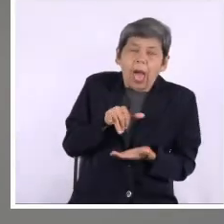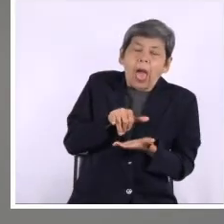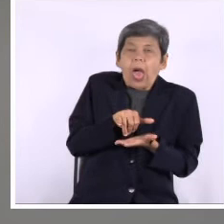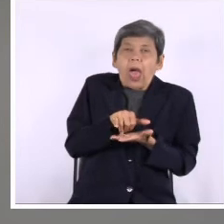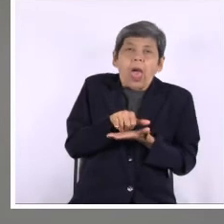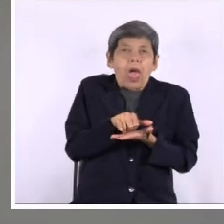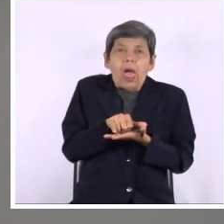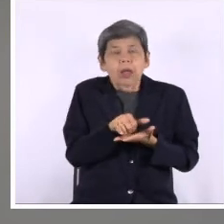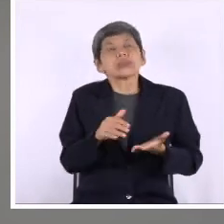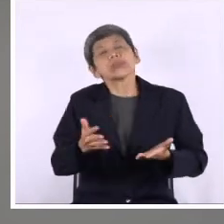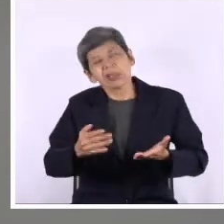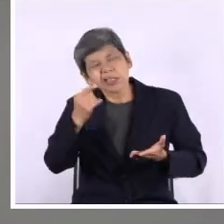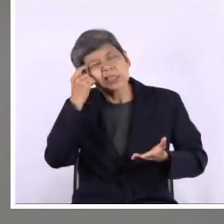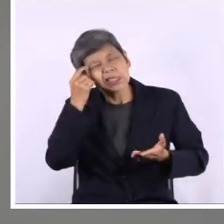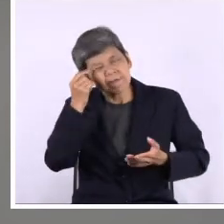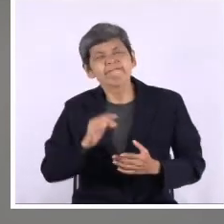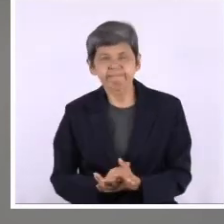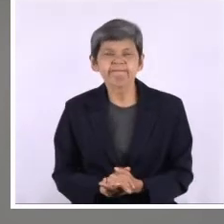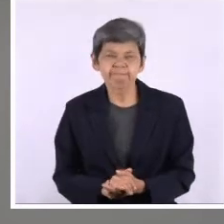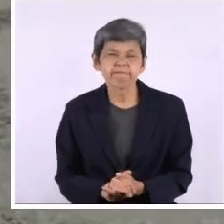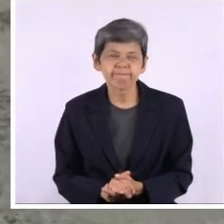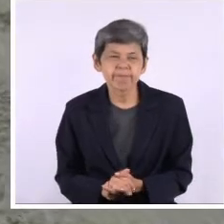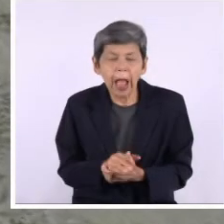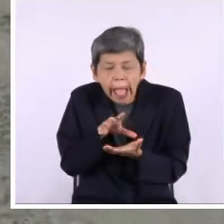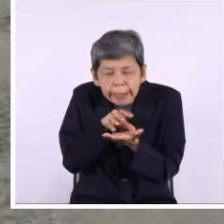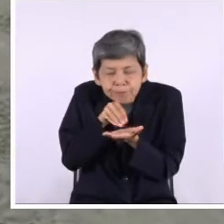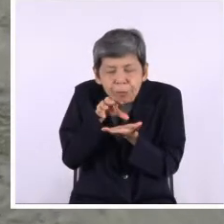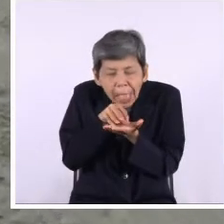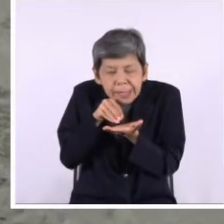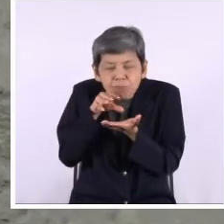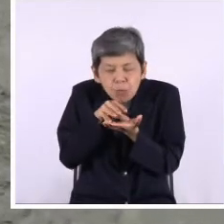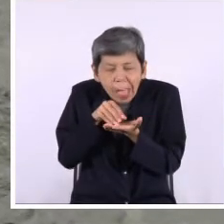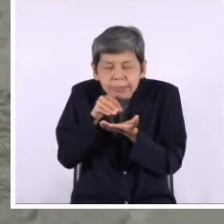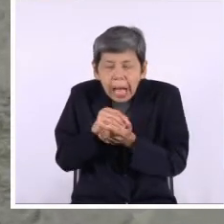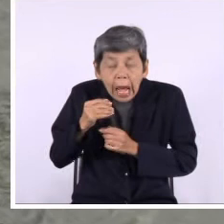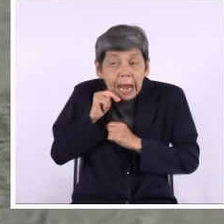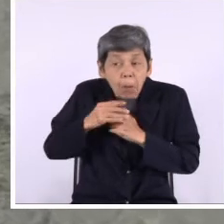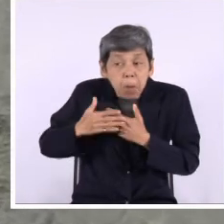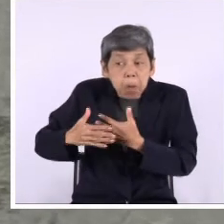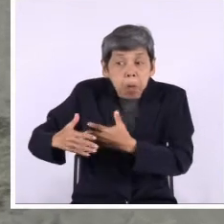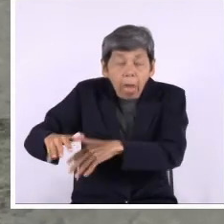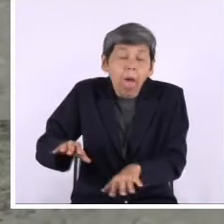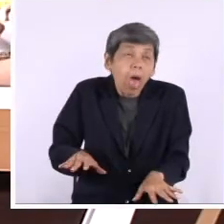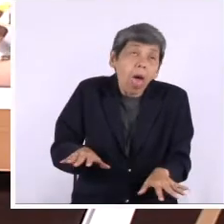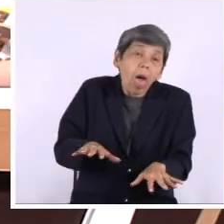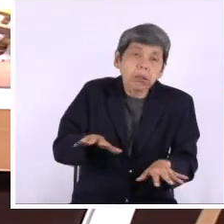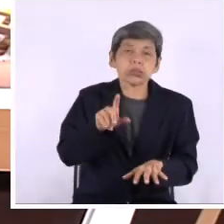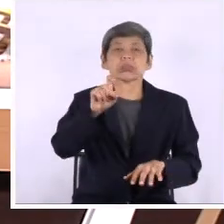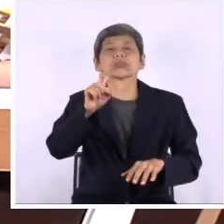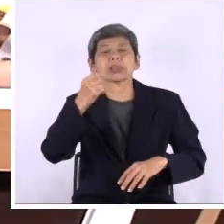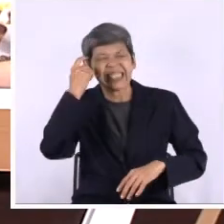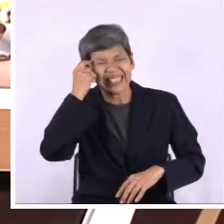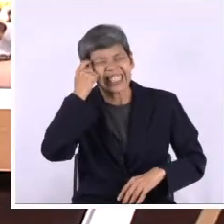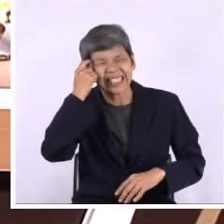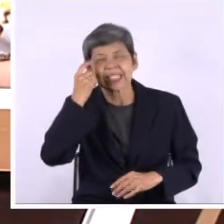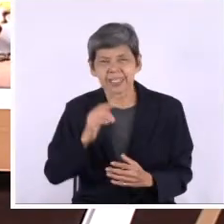เออที่แท้ก็อย่างนี้นี่เองน้องกินหญ้าเพลินเพลินลืมน้ำมันเกิดขึ้นลงๆอยู่ประจำอยู่และ